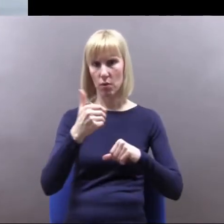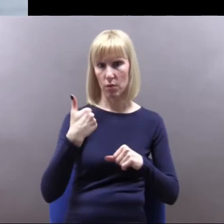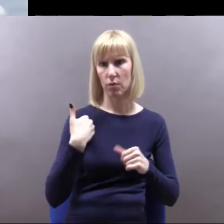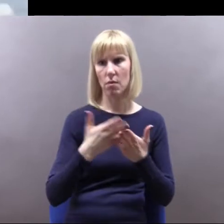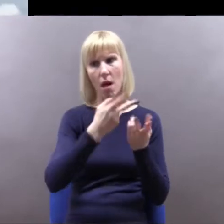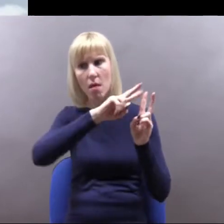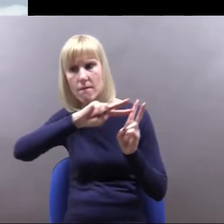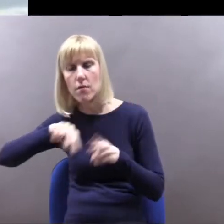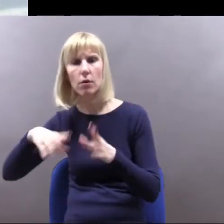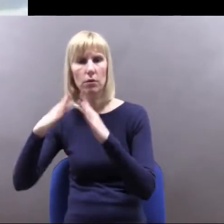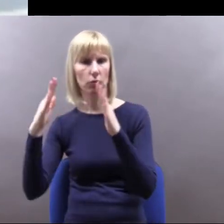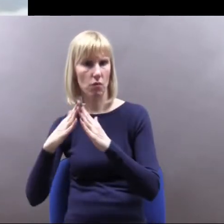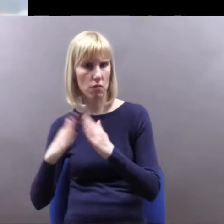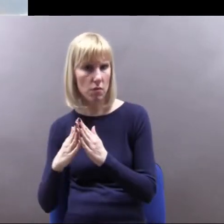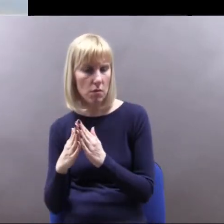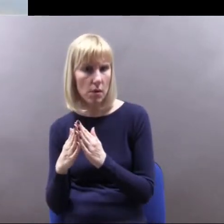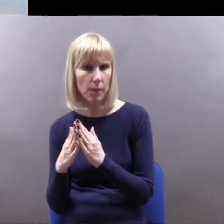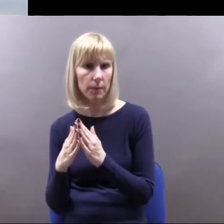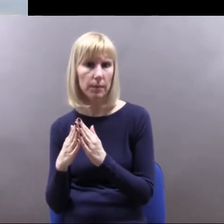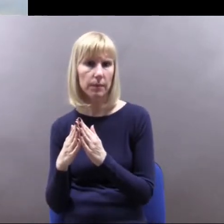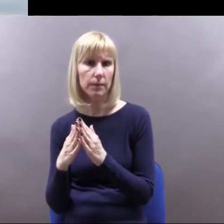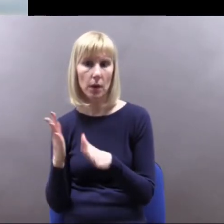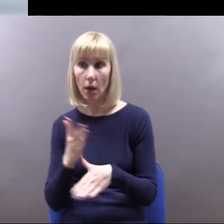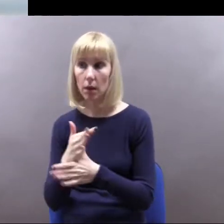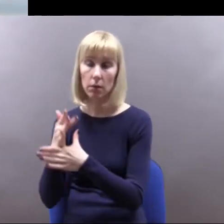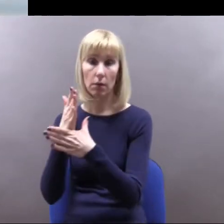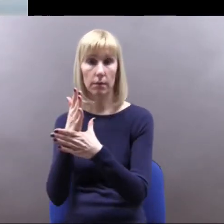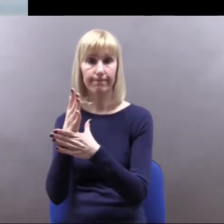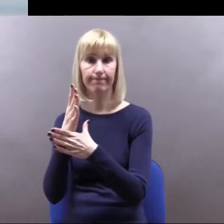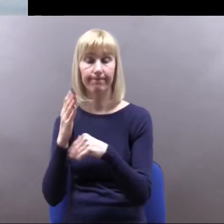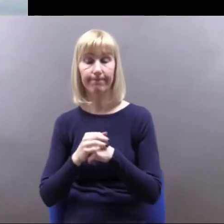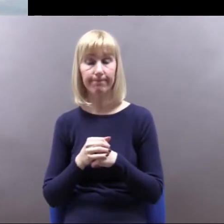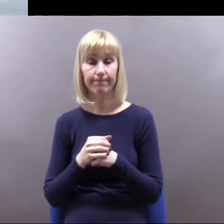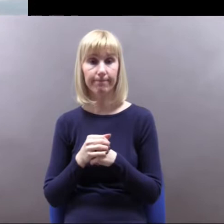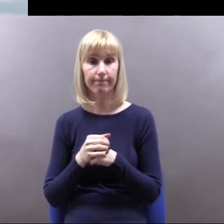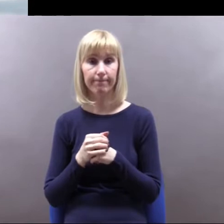wiedziałem, że prędzej czy później wrócę do domu, no i